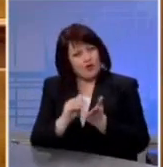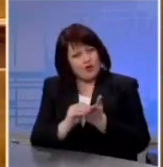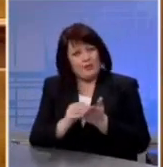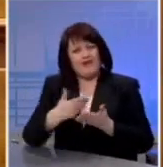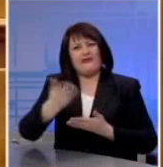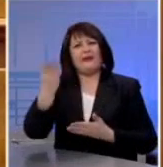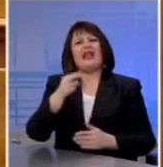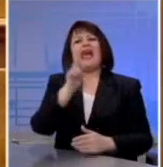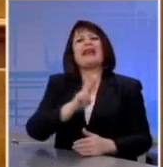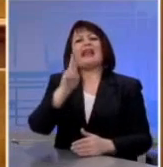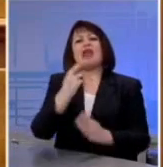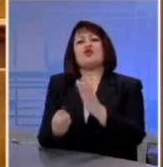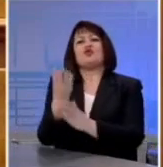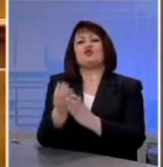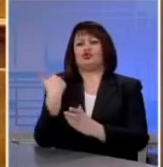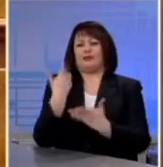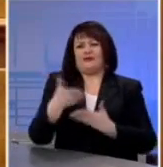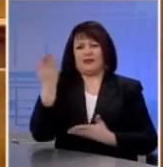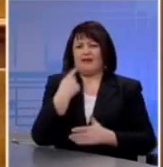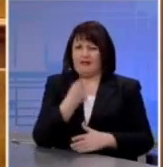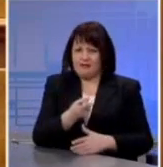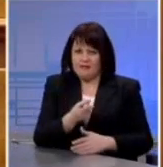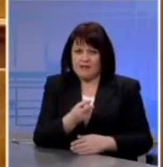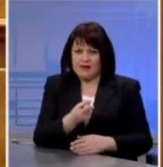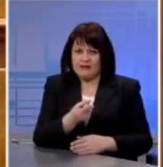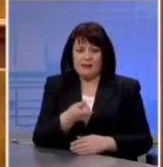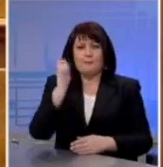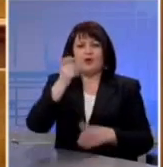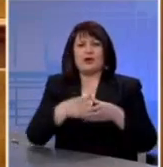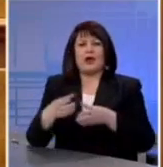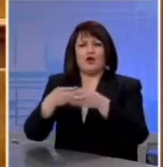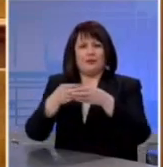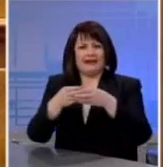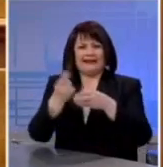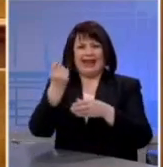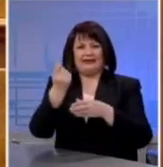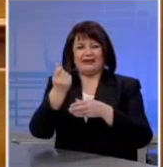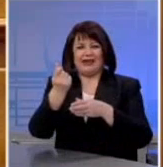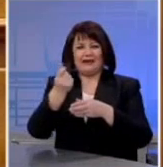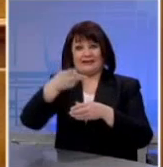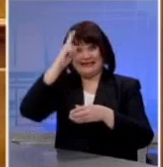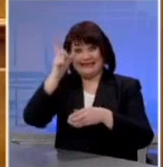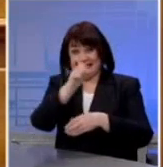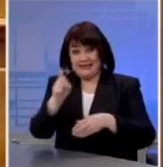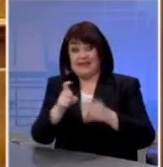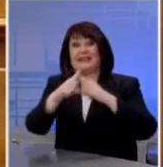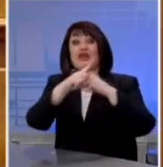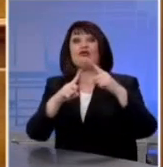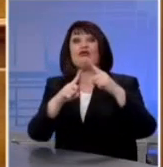της Real News τελευταίο, να υποβίβασε το χρηματισμό των κομμάτων και των πολιτικών από τον Χριστοφοράκο σε χορηγίες.